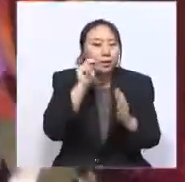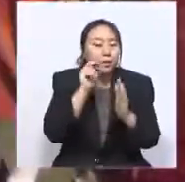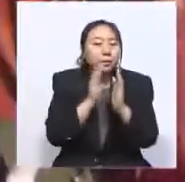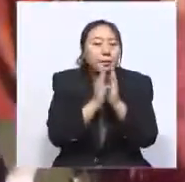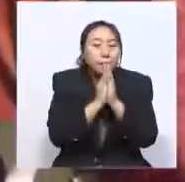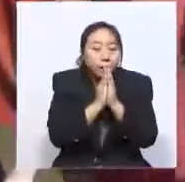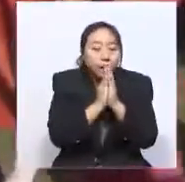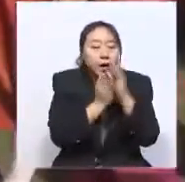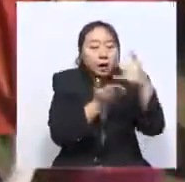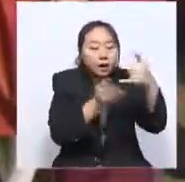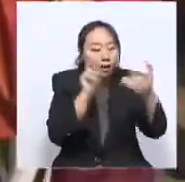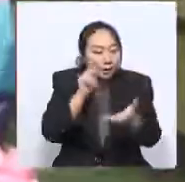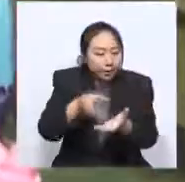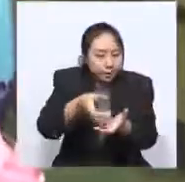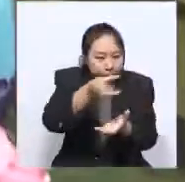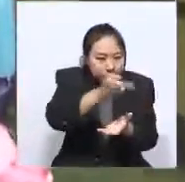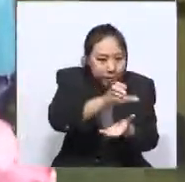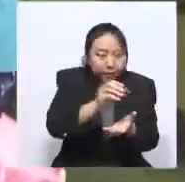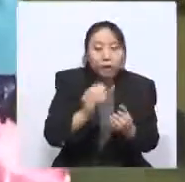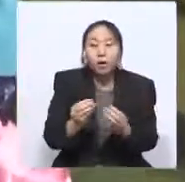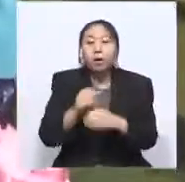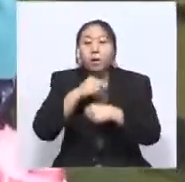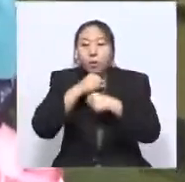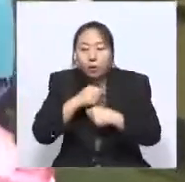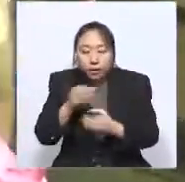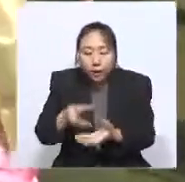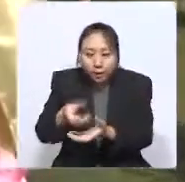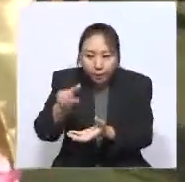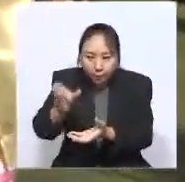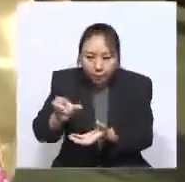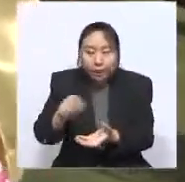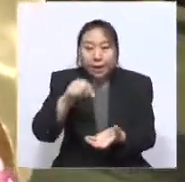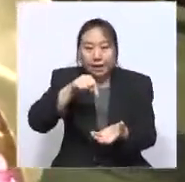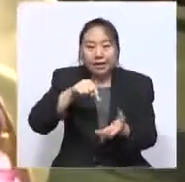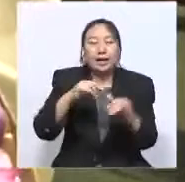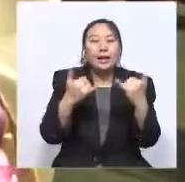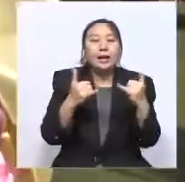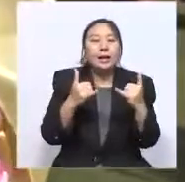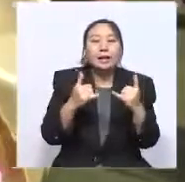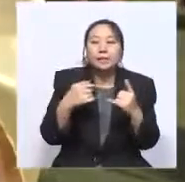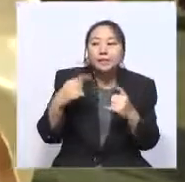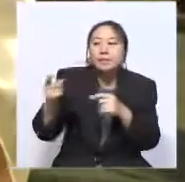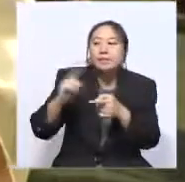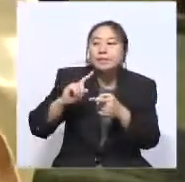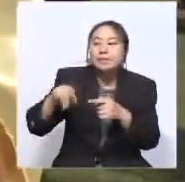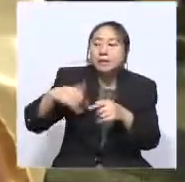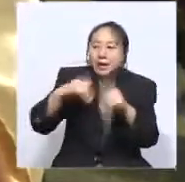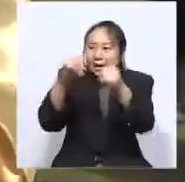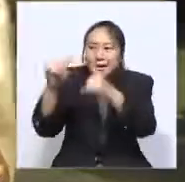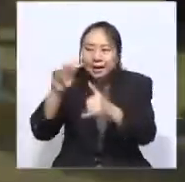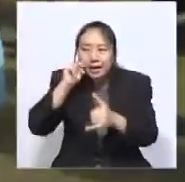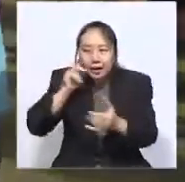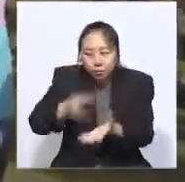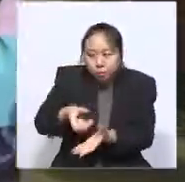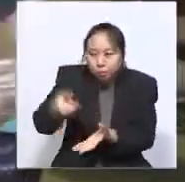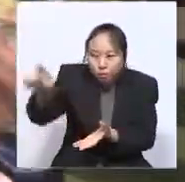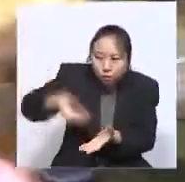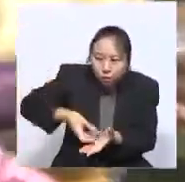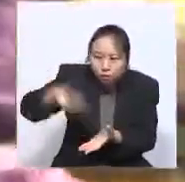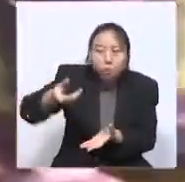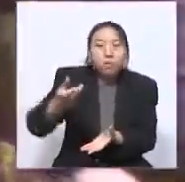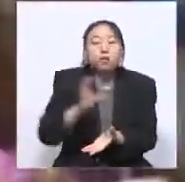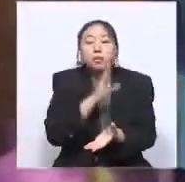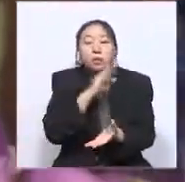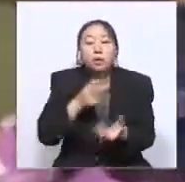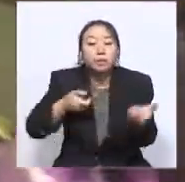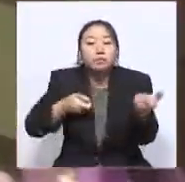ำพระขอพรผู้ใหญ่แล้วอาจจะใช้ขันขนาดเล็กในการลดน้ำระหว่างกันก็ได้ถ้าเกิดใครใช้ปืนฉีดน้ำต้อง